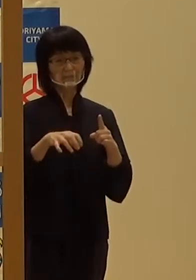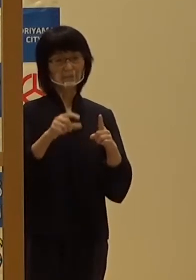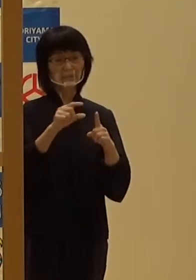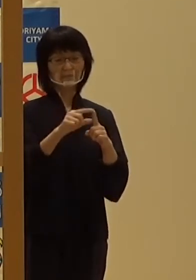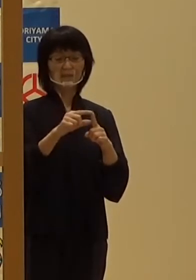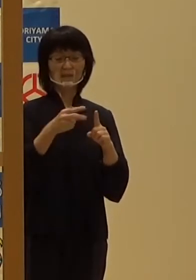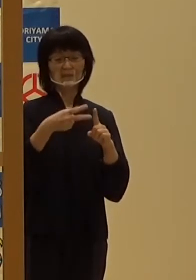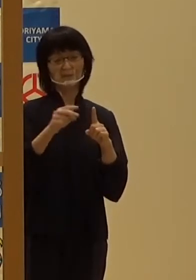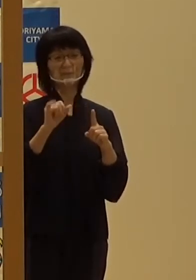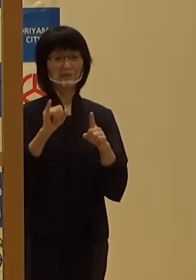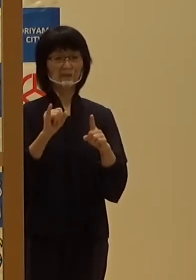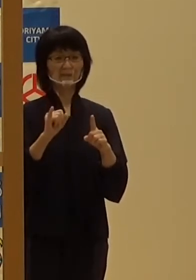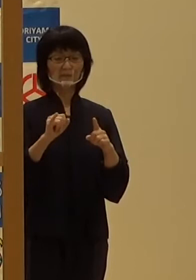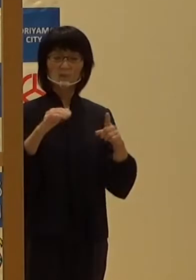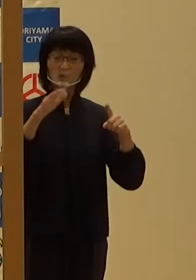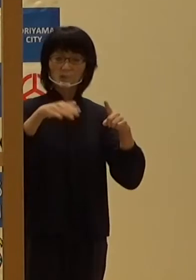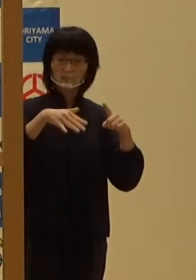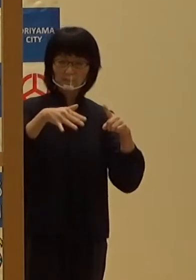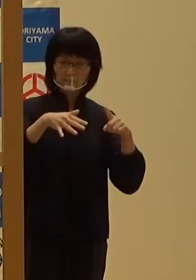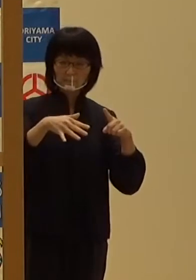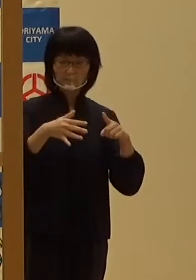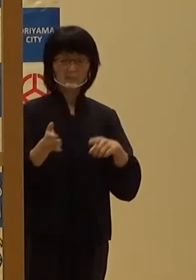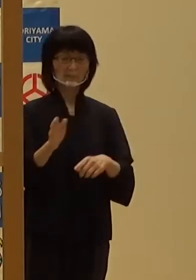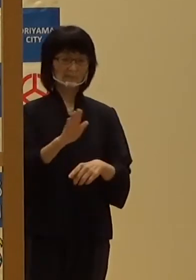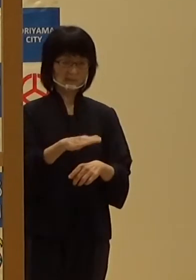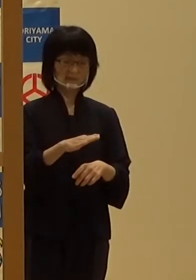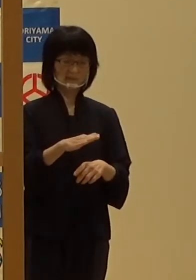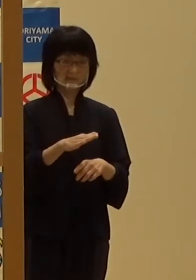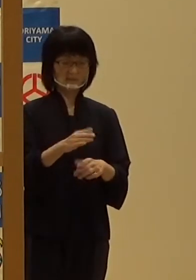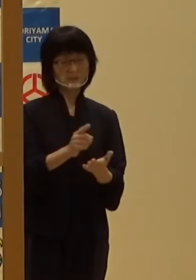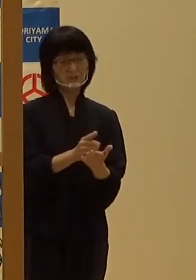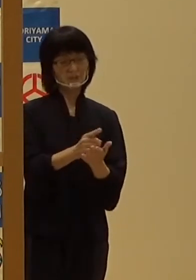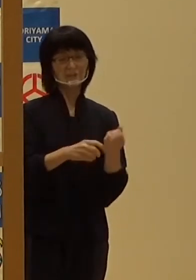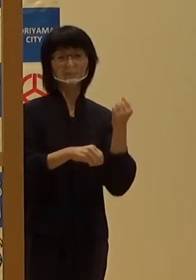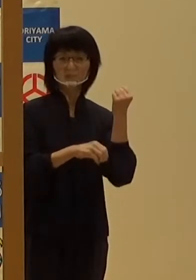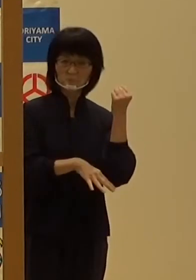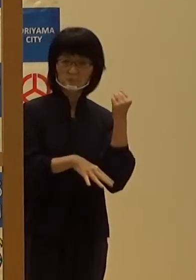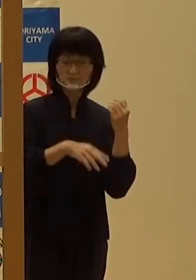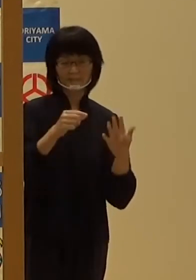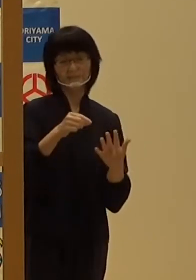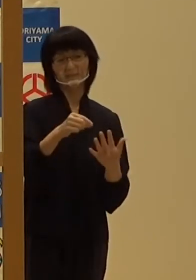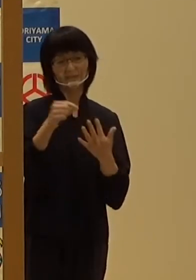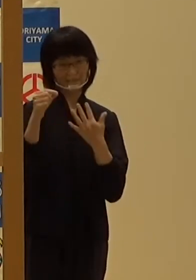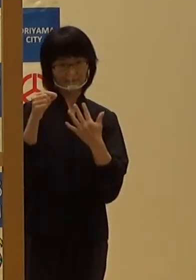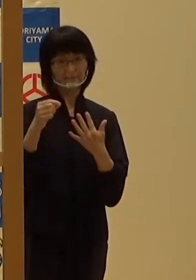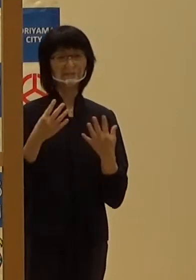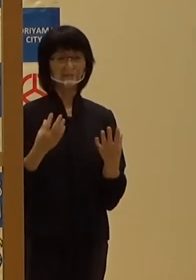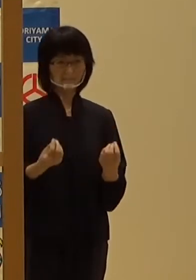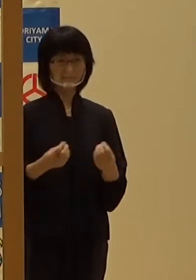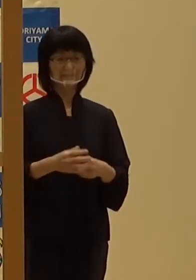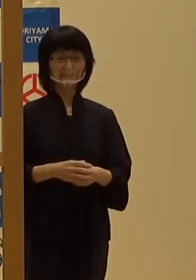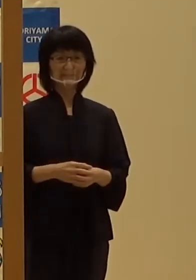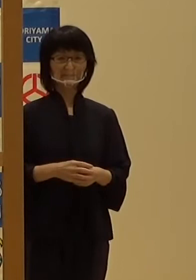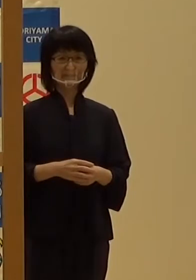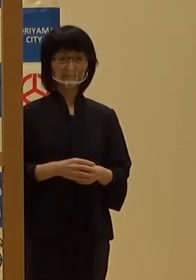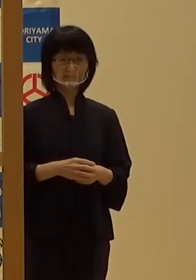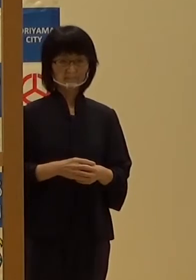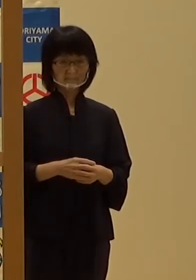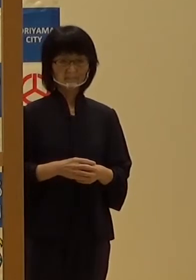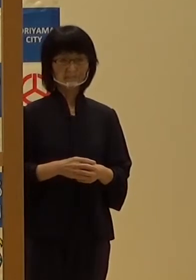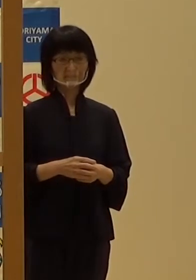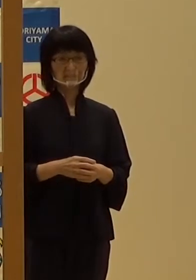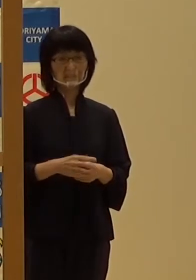PFI 事業公募設置等指針、これに基づきまして選定をいただいたわけでございます。諮問後